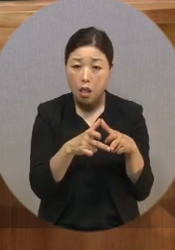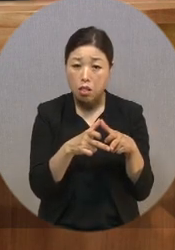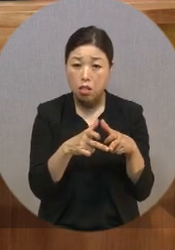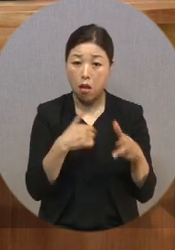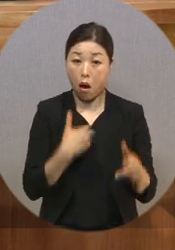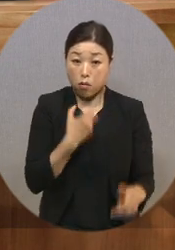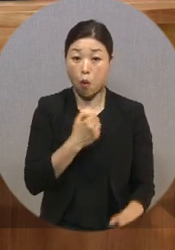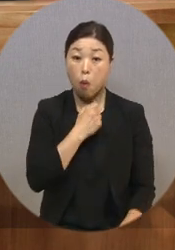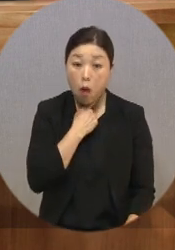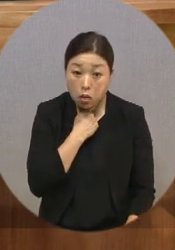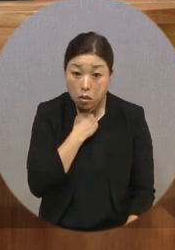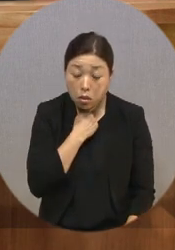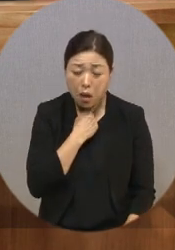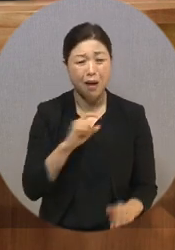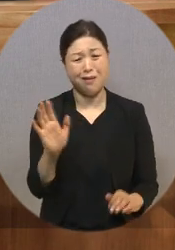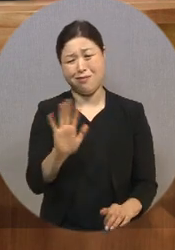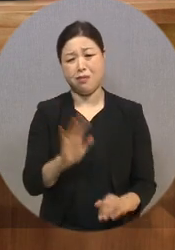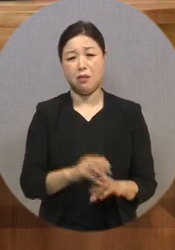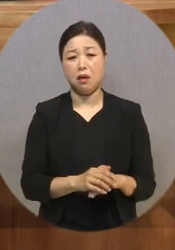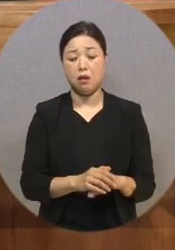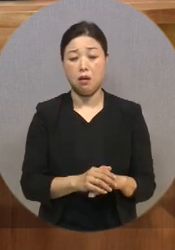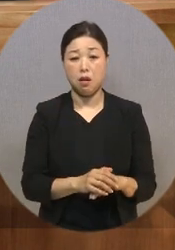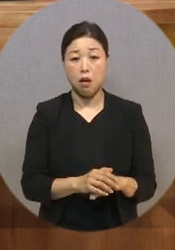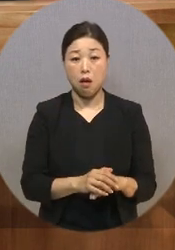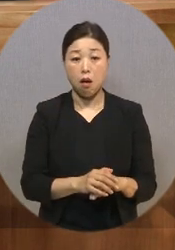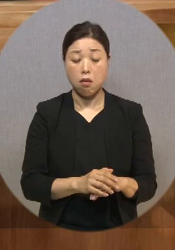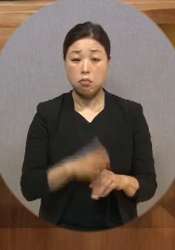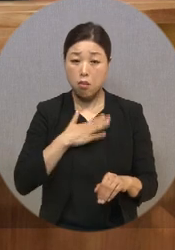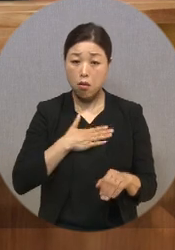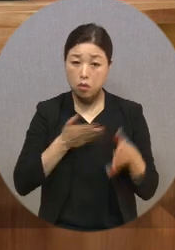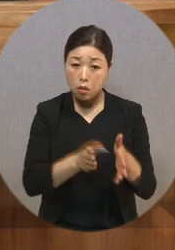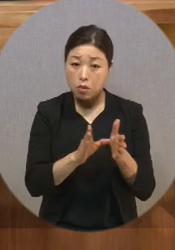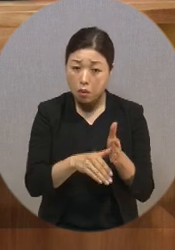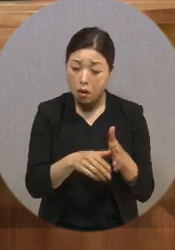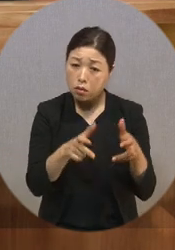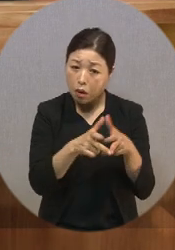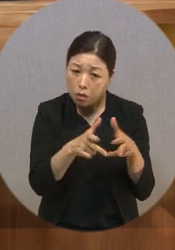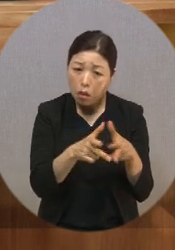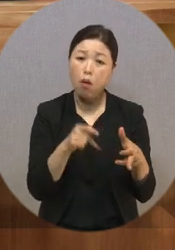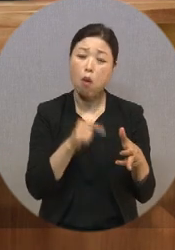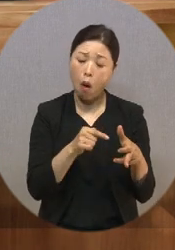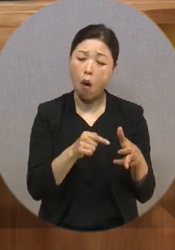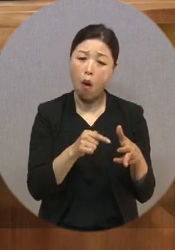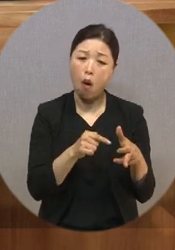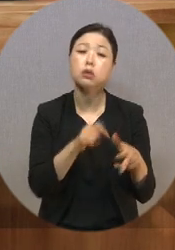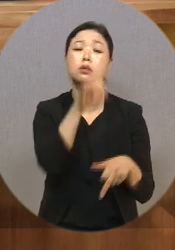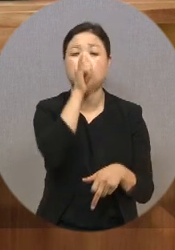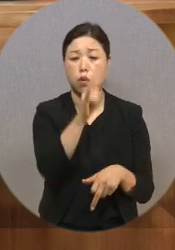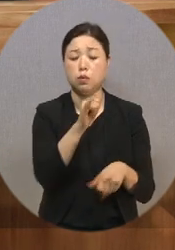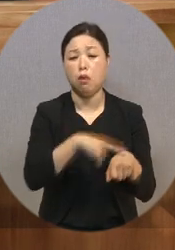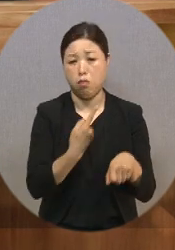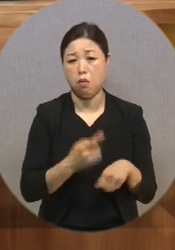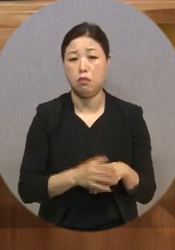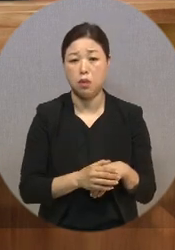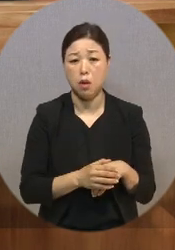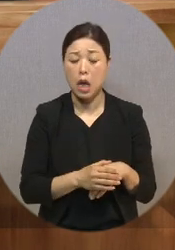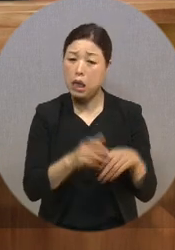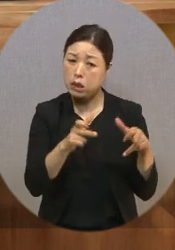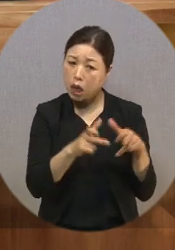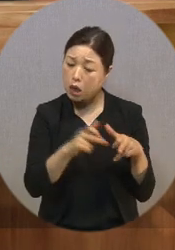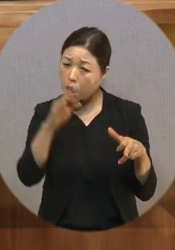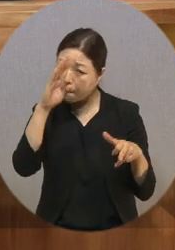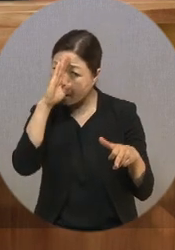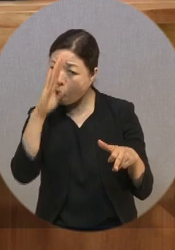아니라 태어났을 때부터 나도 모르게 장애가 있는 것인데 장애를 앓고 있다는 단어가 과연